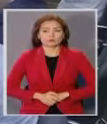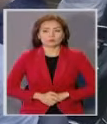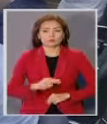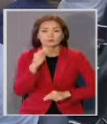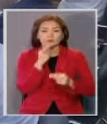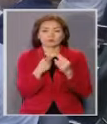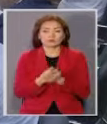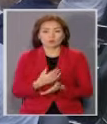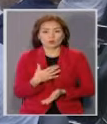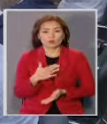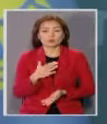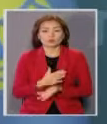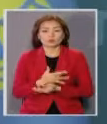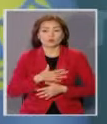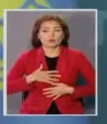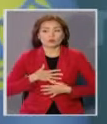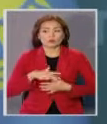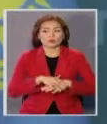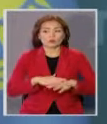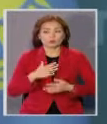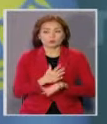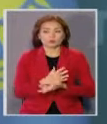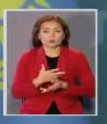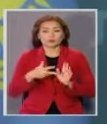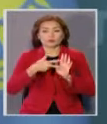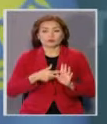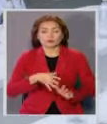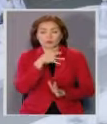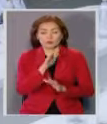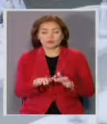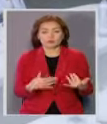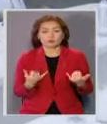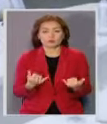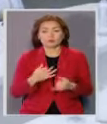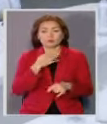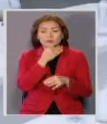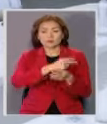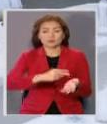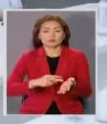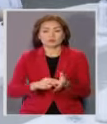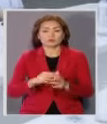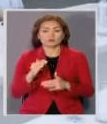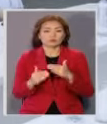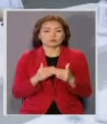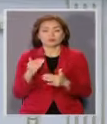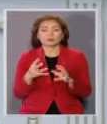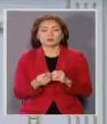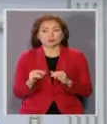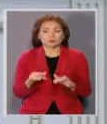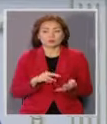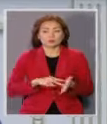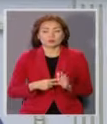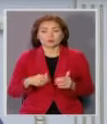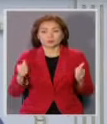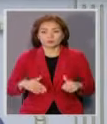Азық түлік қымбаттап кетті деп халықтың шырылдап жүргеніне 8 айдан асты. Ал жауаптылар болса бағаны тұрақтандыру үшін тиісті шаралар